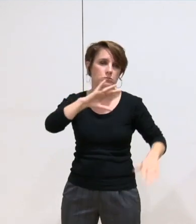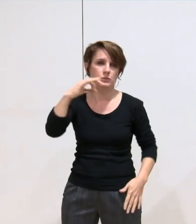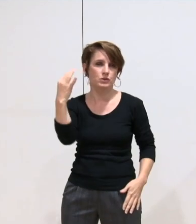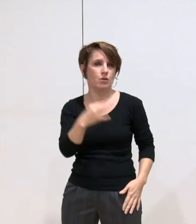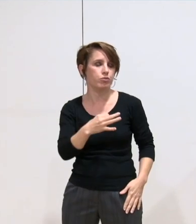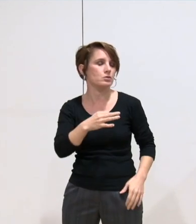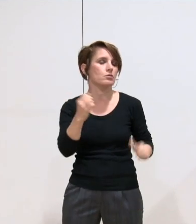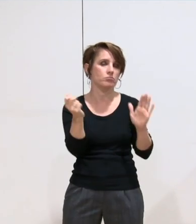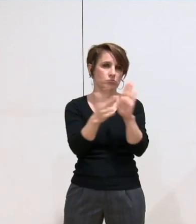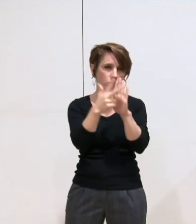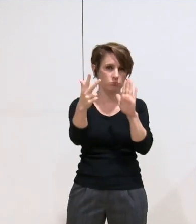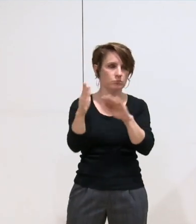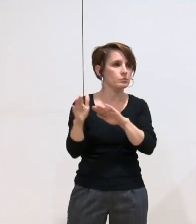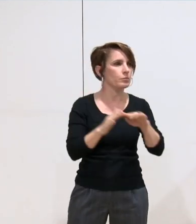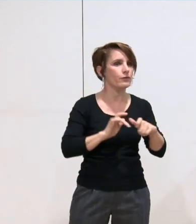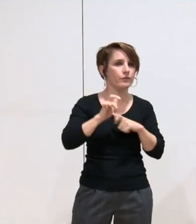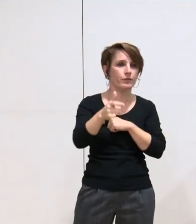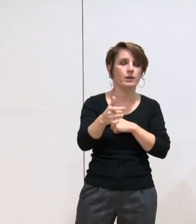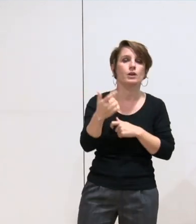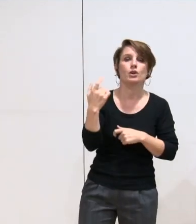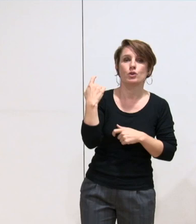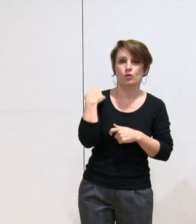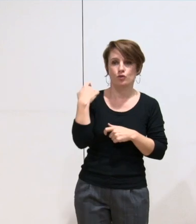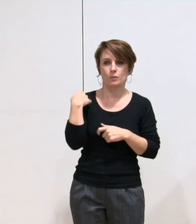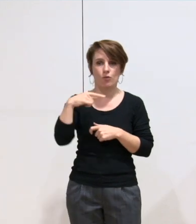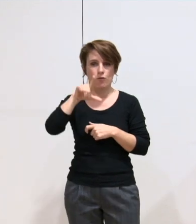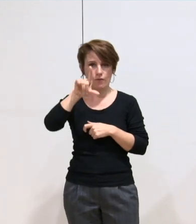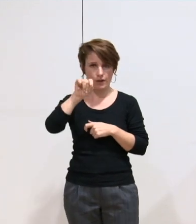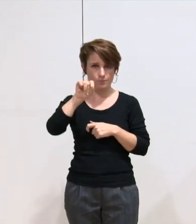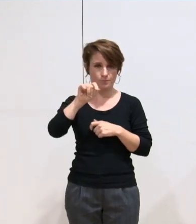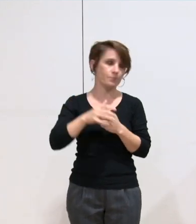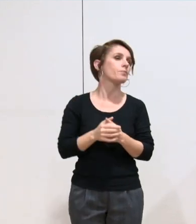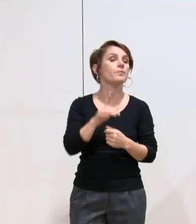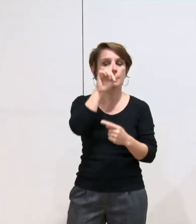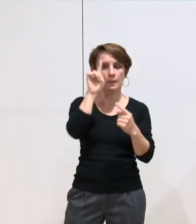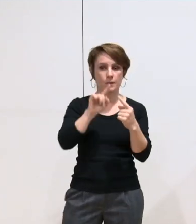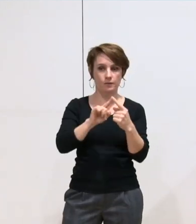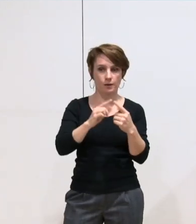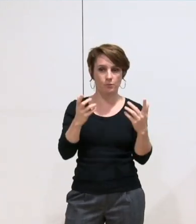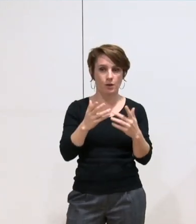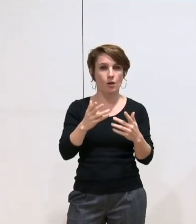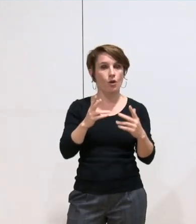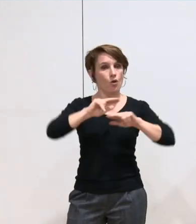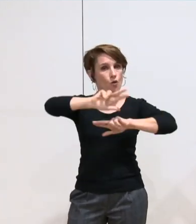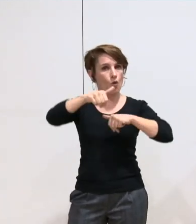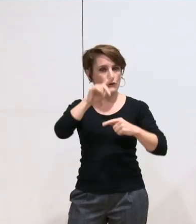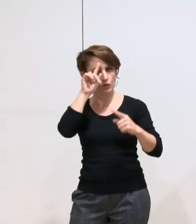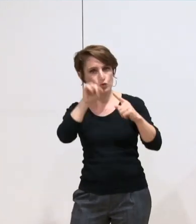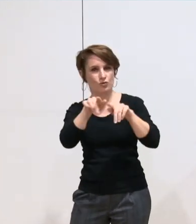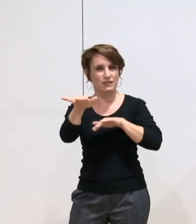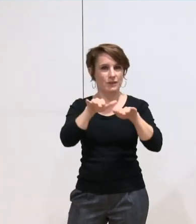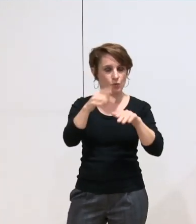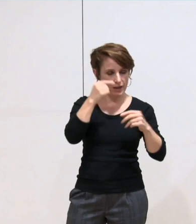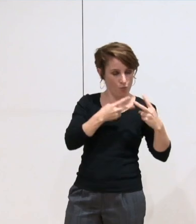Unanimité, délibération adoptée. La délibération numéro 20 porte sur la convention d'objectifs et de moyens entre la ville